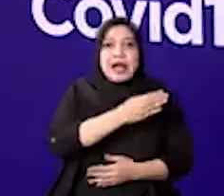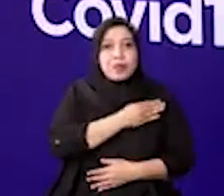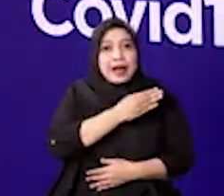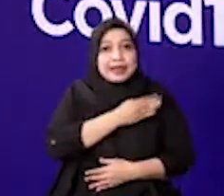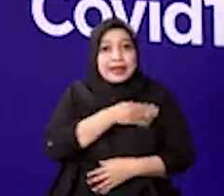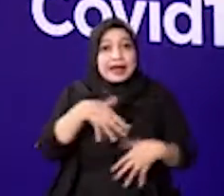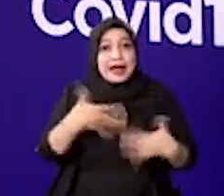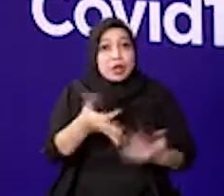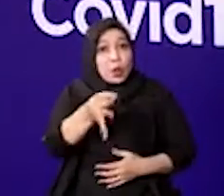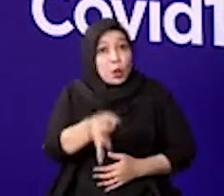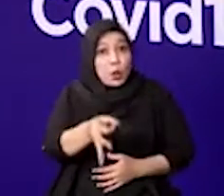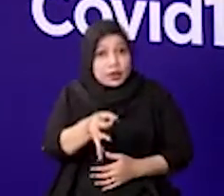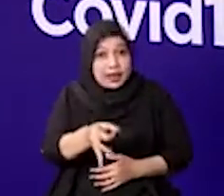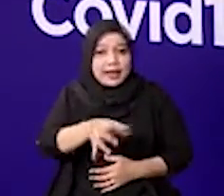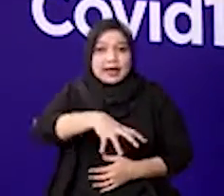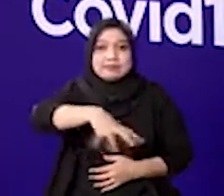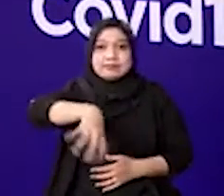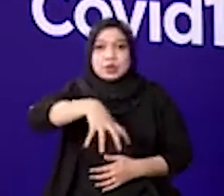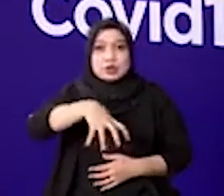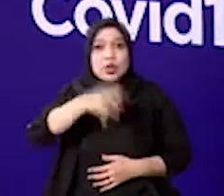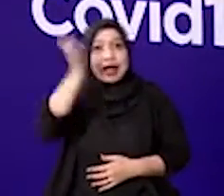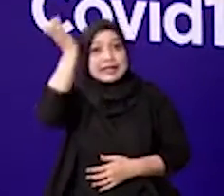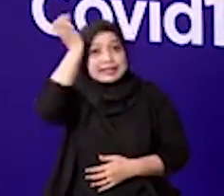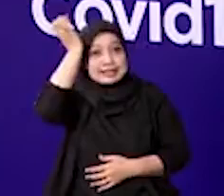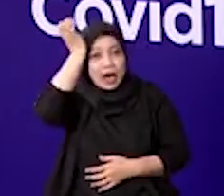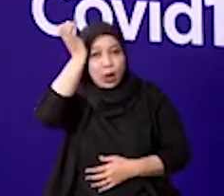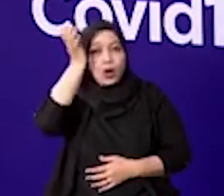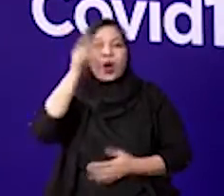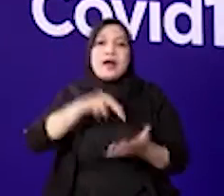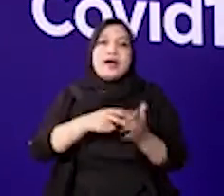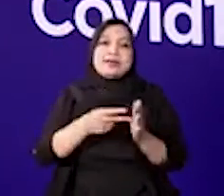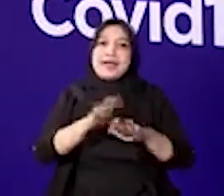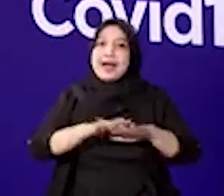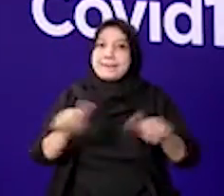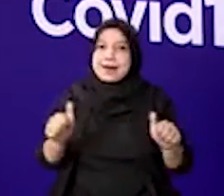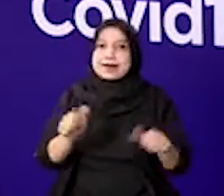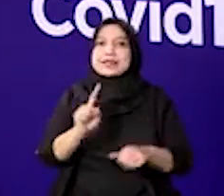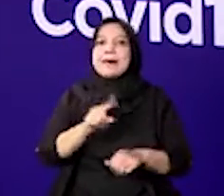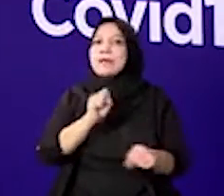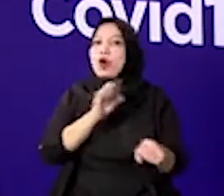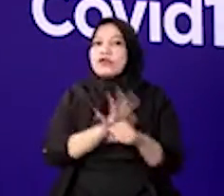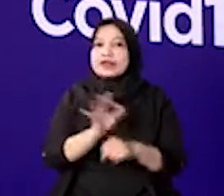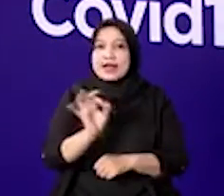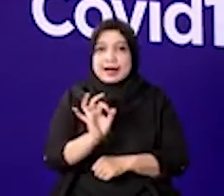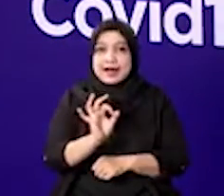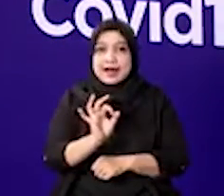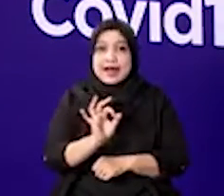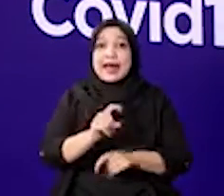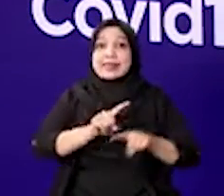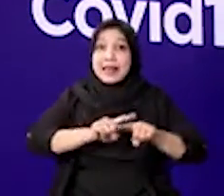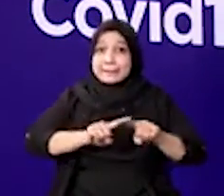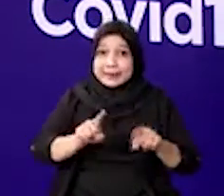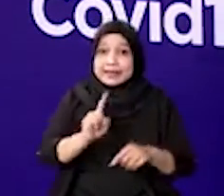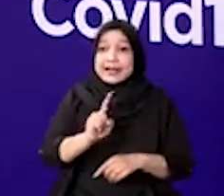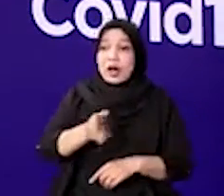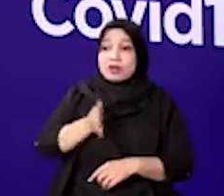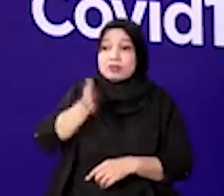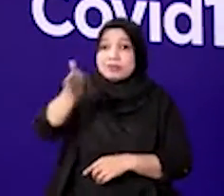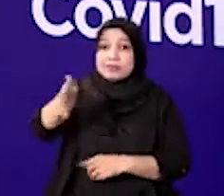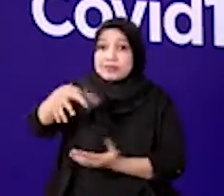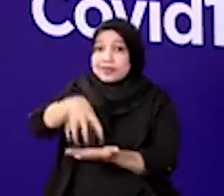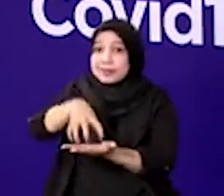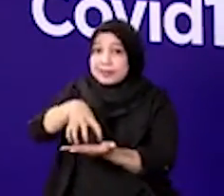covidnya kita mau pergi ke daerah yang zona merah sebaiknya dihindari karena biar mau